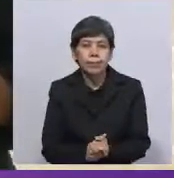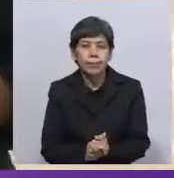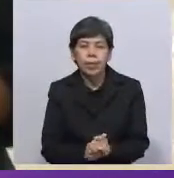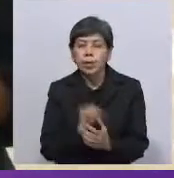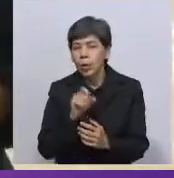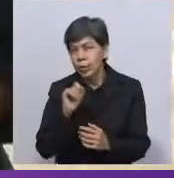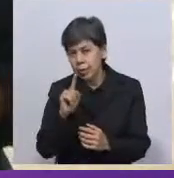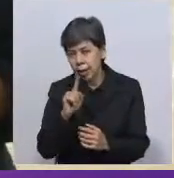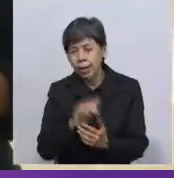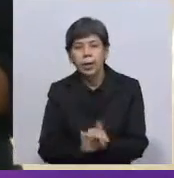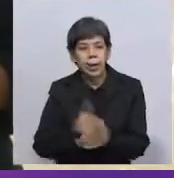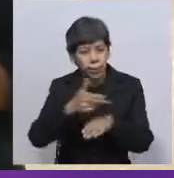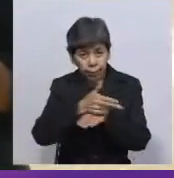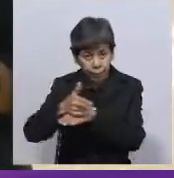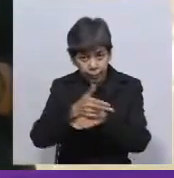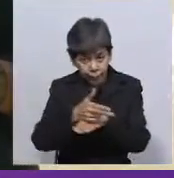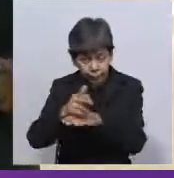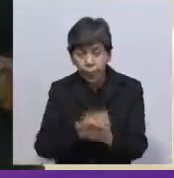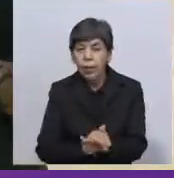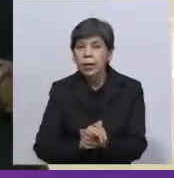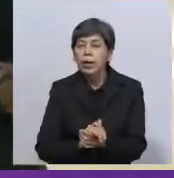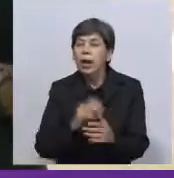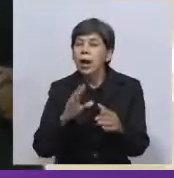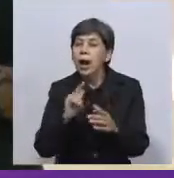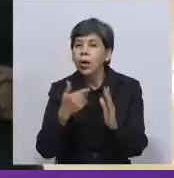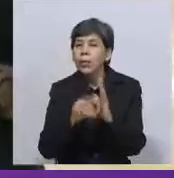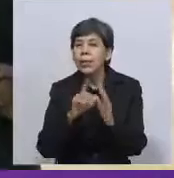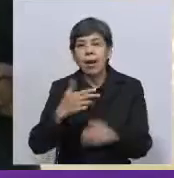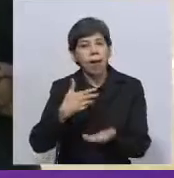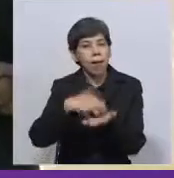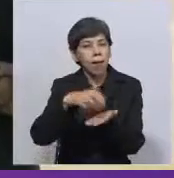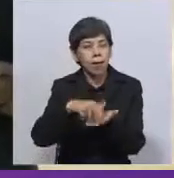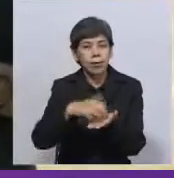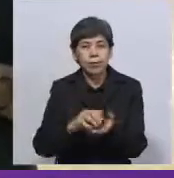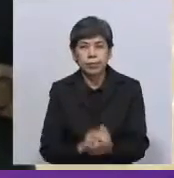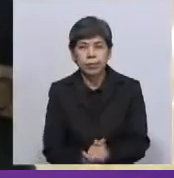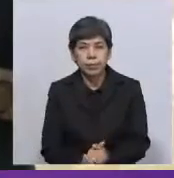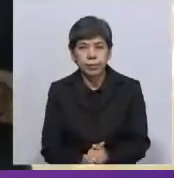ศักดิ์รัตนสกุลชาติถ่ายภาพณัฐาชื่นพลทีมข่าว NBT รายงาน